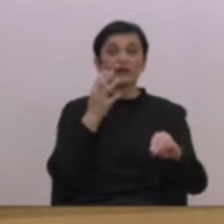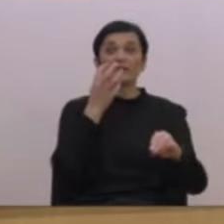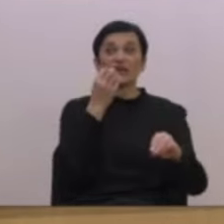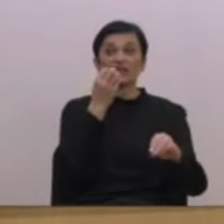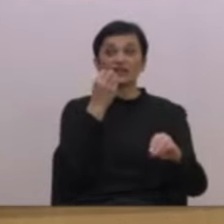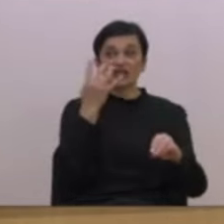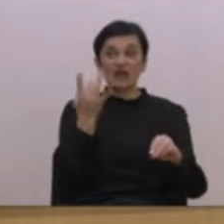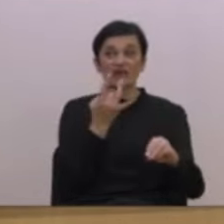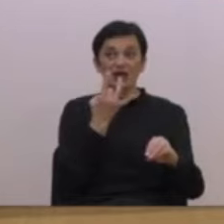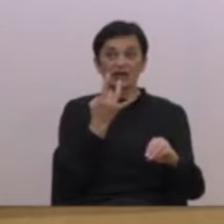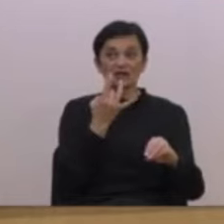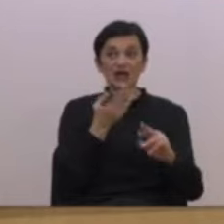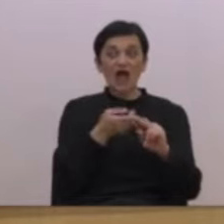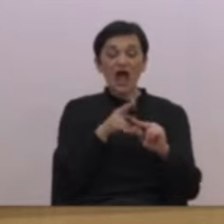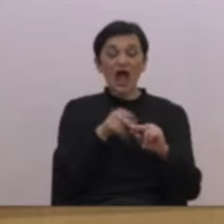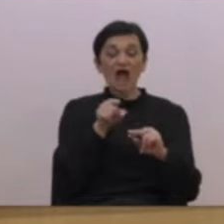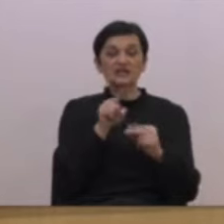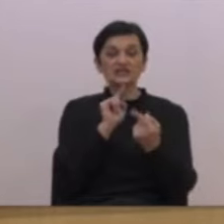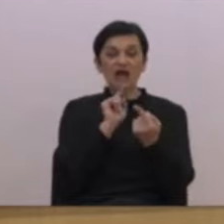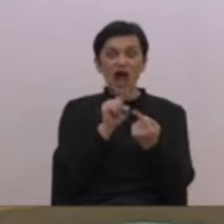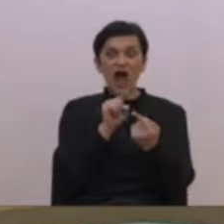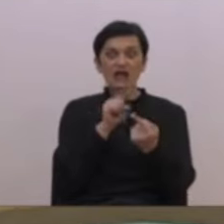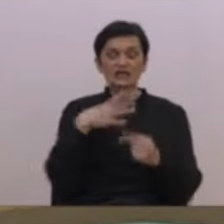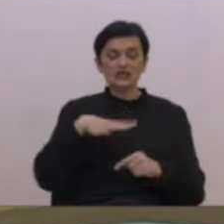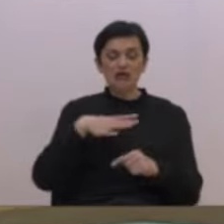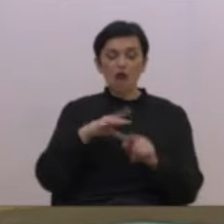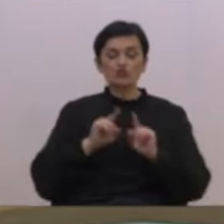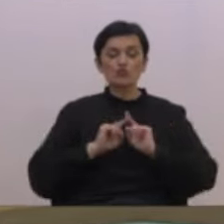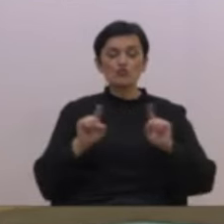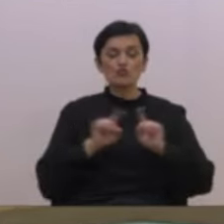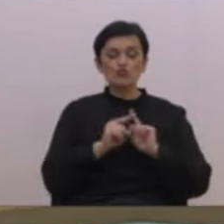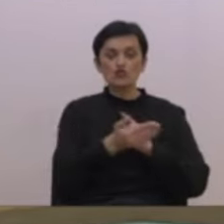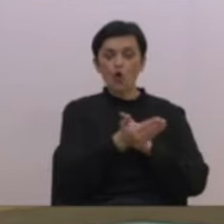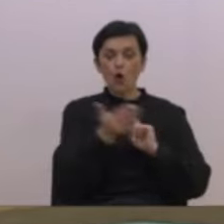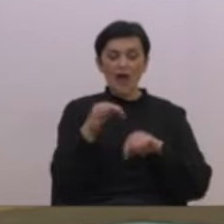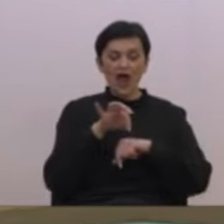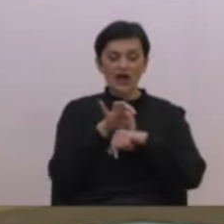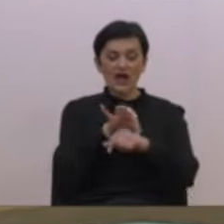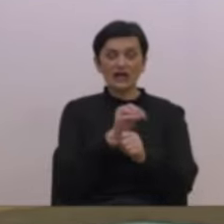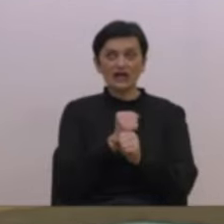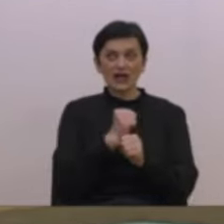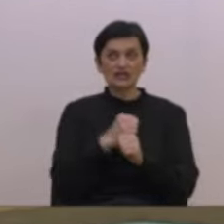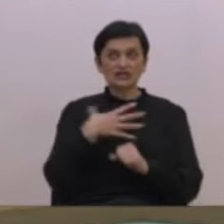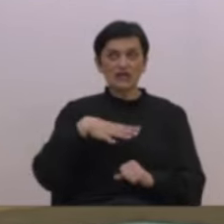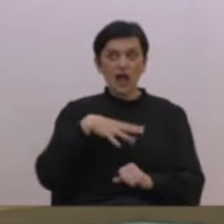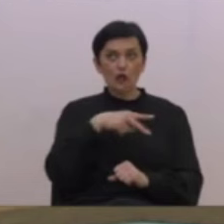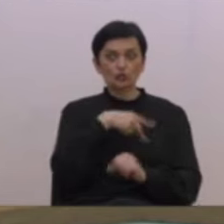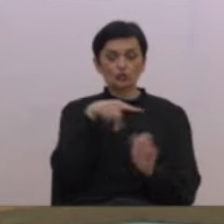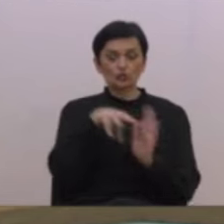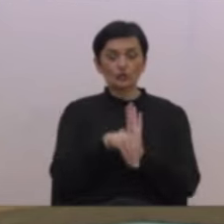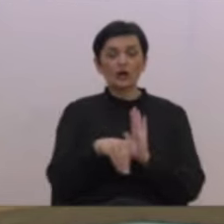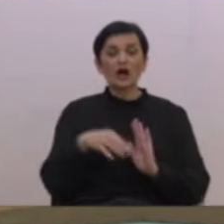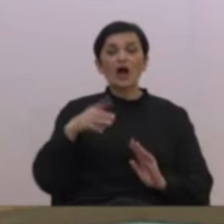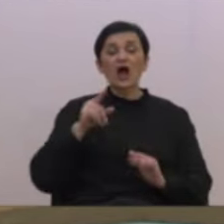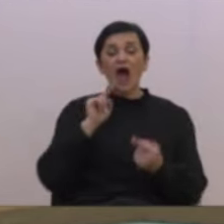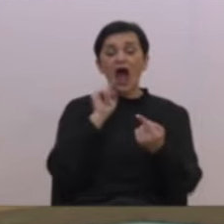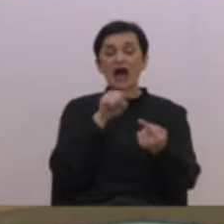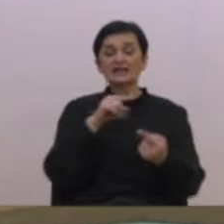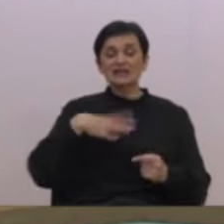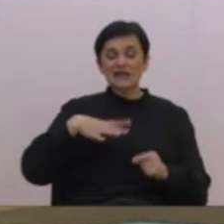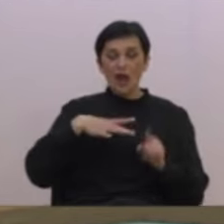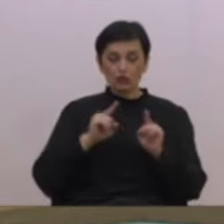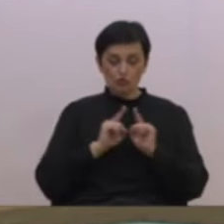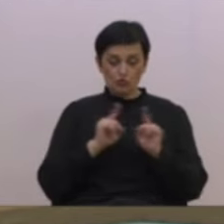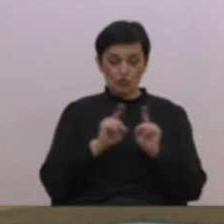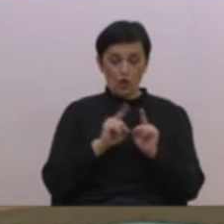კიდე ერთხელ. ეს არის ანტიქართული პროპაგანდა, რომელსაც თქვენ ახლა აქ ეწევით ქართულ პარლამენტში. ანტიქართულ პროპაგანდას და